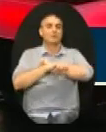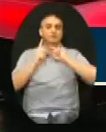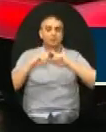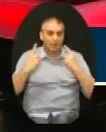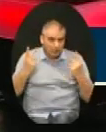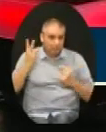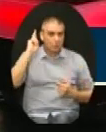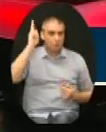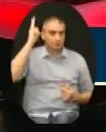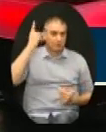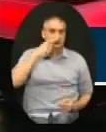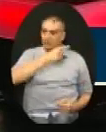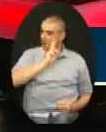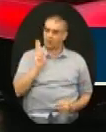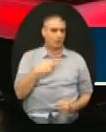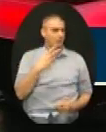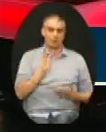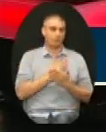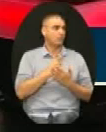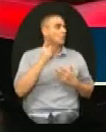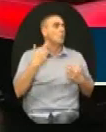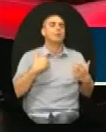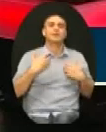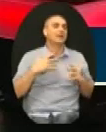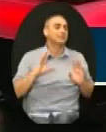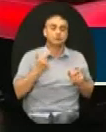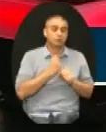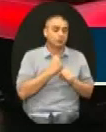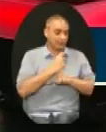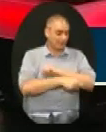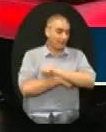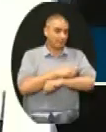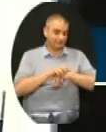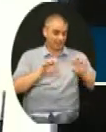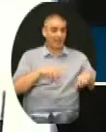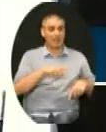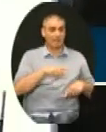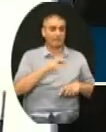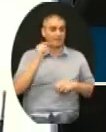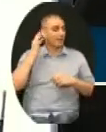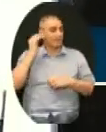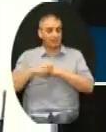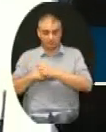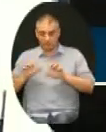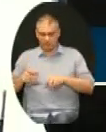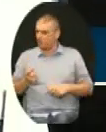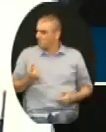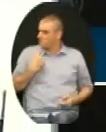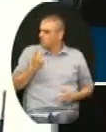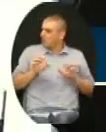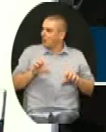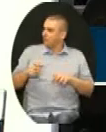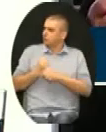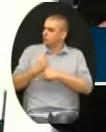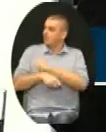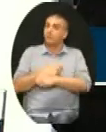אחרת, בחו"ל. הוא לא, הוא רב מתחזה. מי שעושה בר מצווה לכלב ובת מצווה לכלבה... מי זה כלב וכלבה שעשו